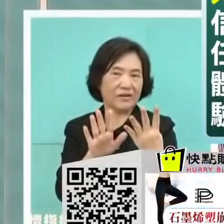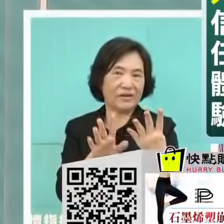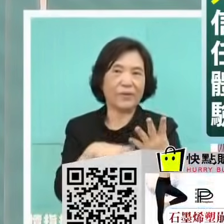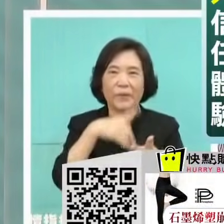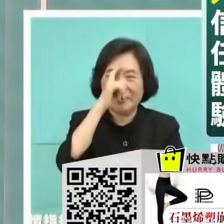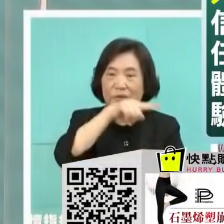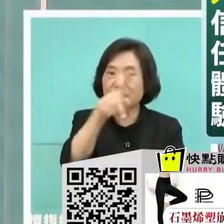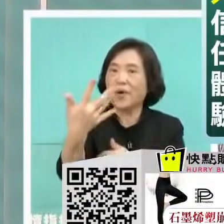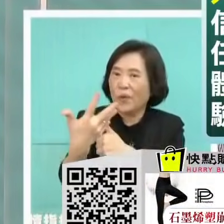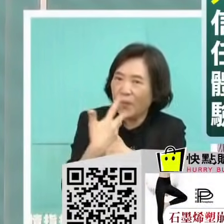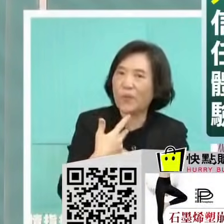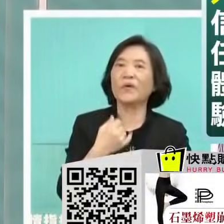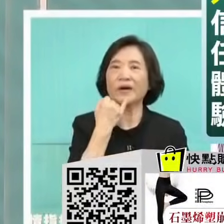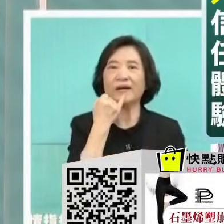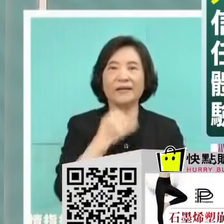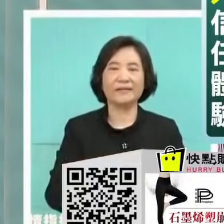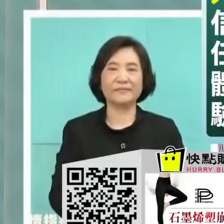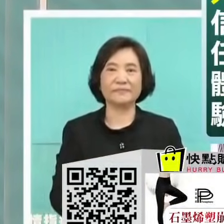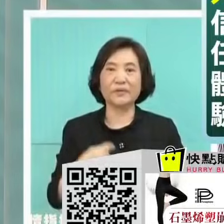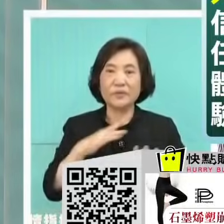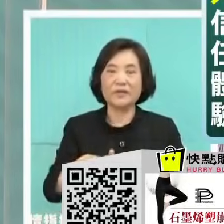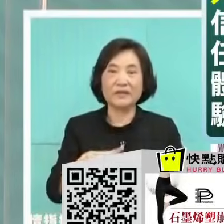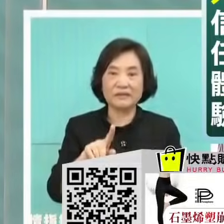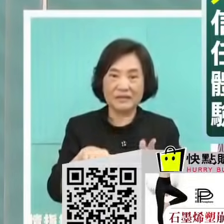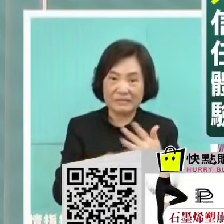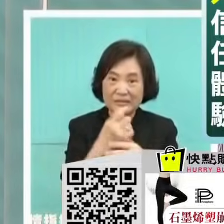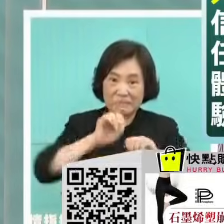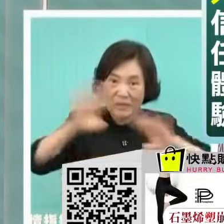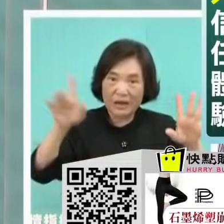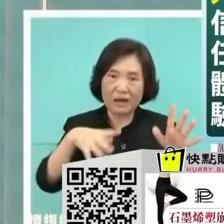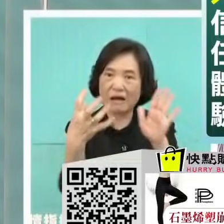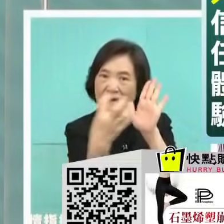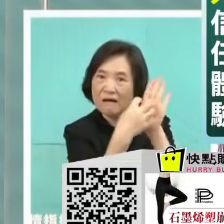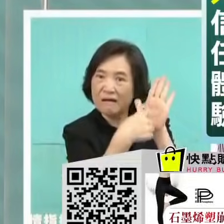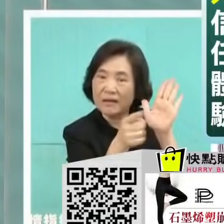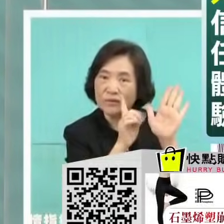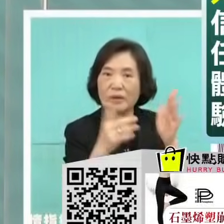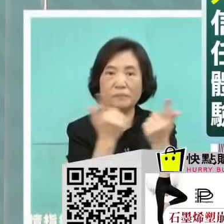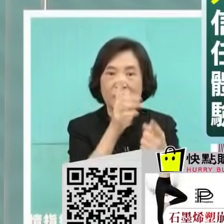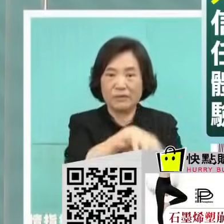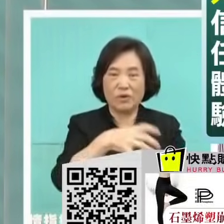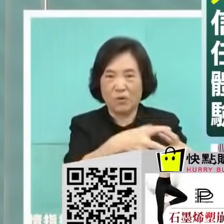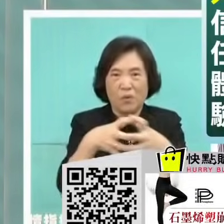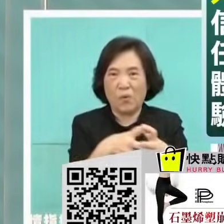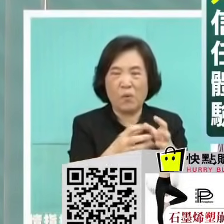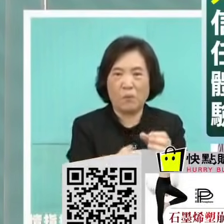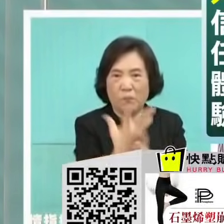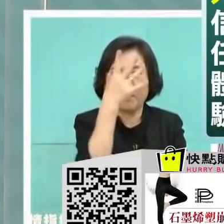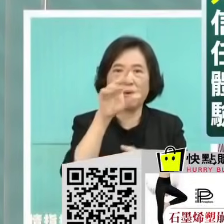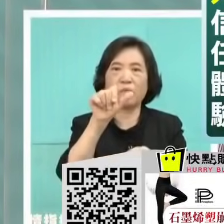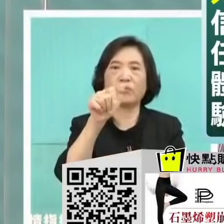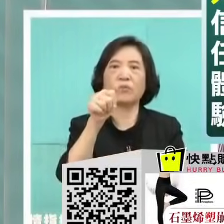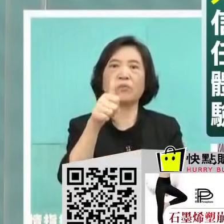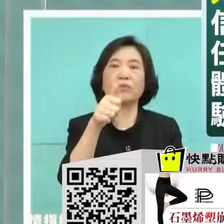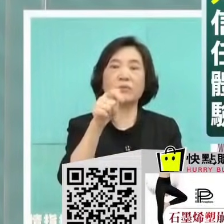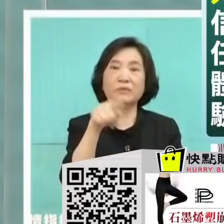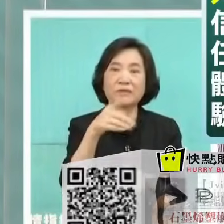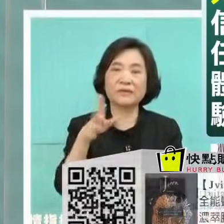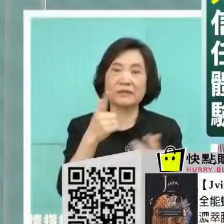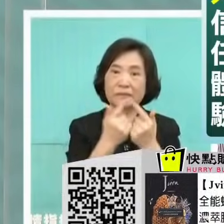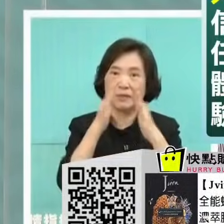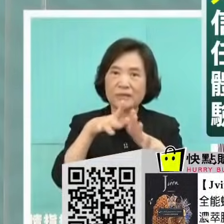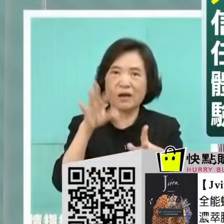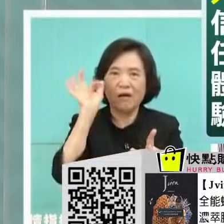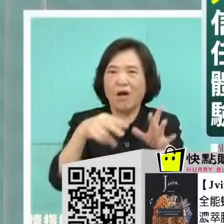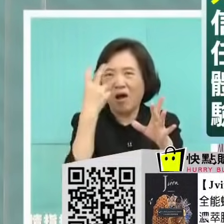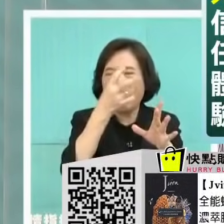望你可以向我们来做求证。在这篇独家当中，它的标题写到，北农群聚扩增至55人，台北市快筛严